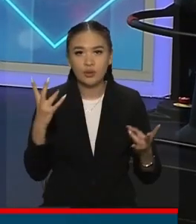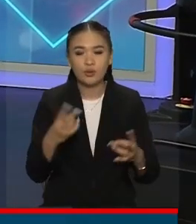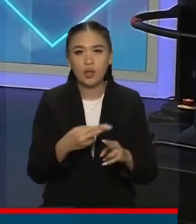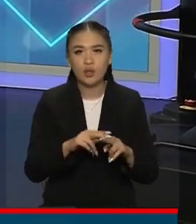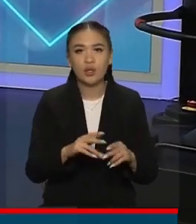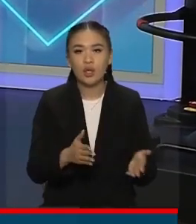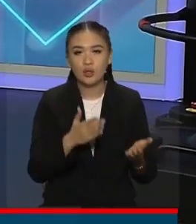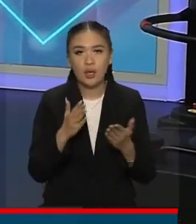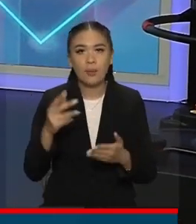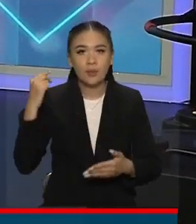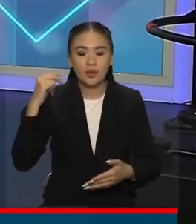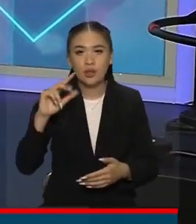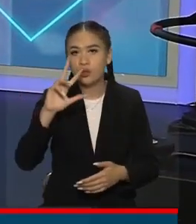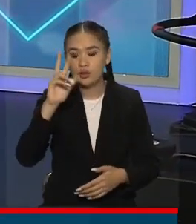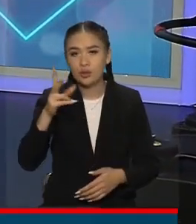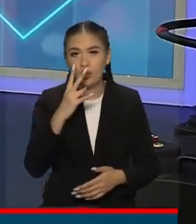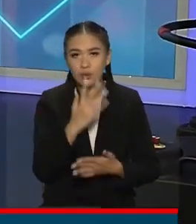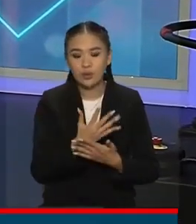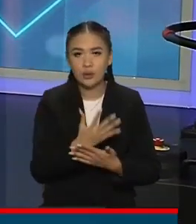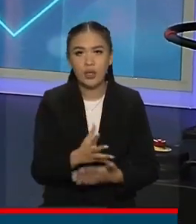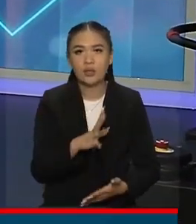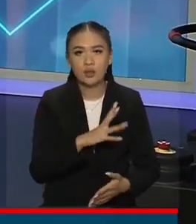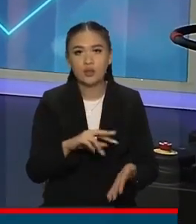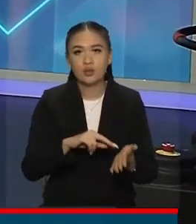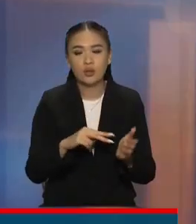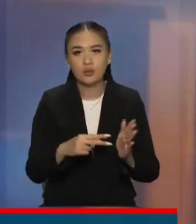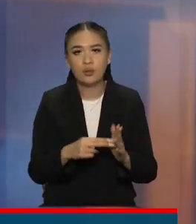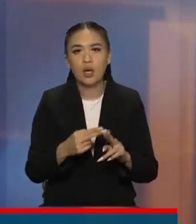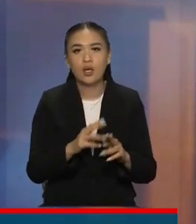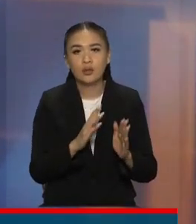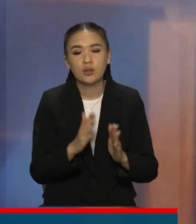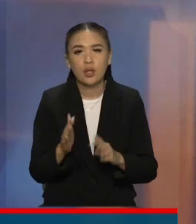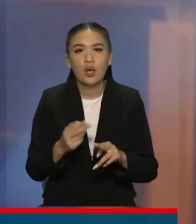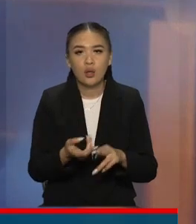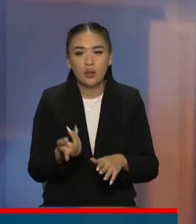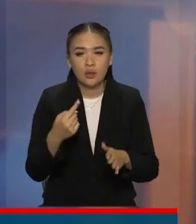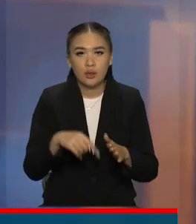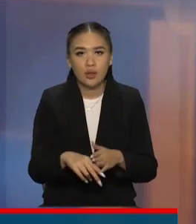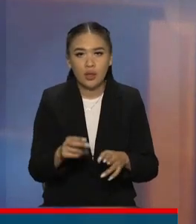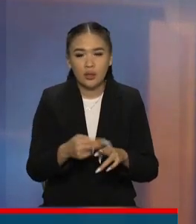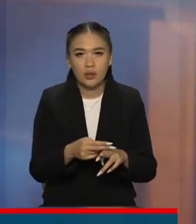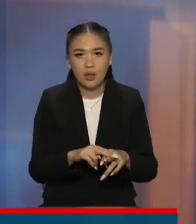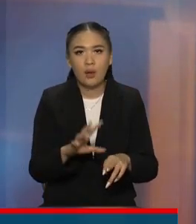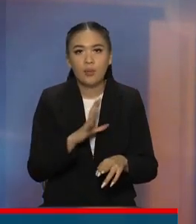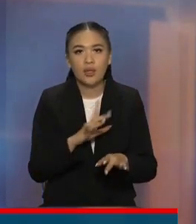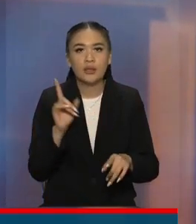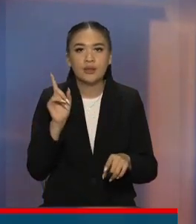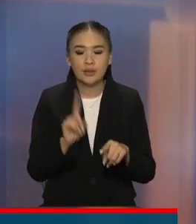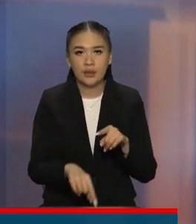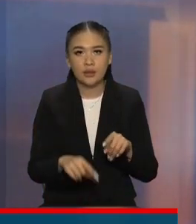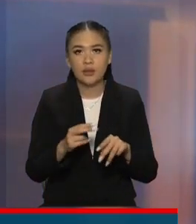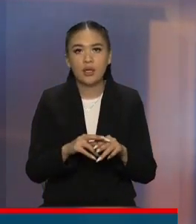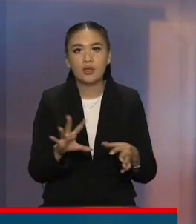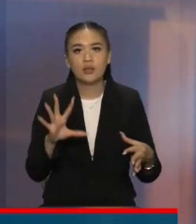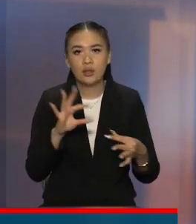жолдауында президент 3 жылдық межені көрсетті және 3 жылдық жоспар түзуді ұсынды. Оның ішінде өңдеу өнеркәсібі тез бейімделіп, тез